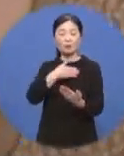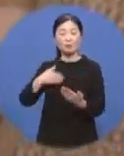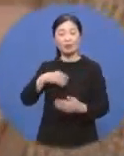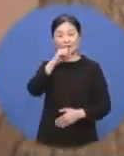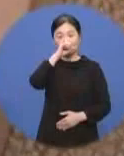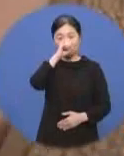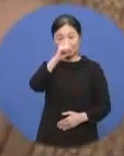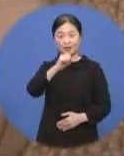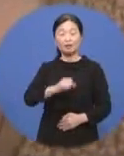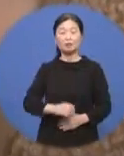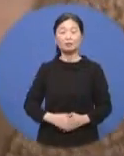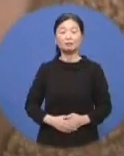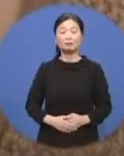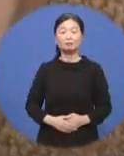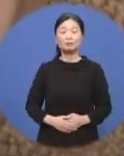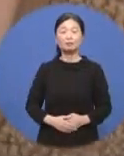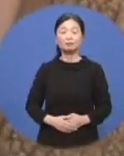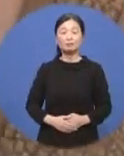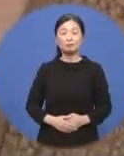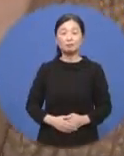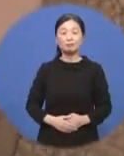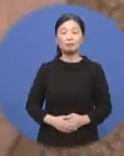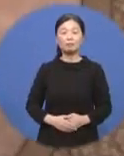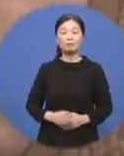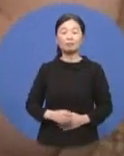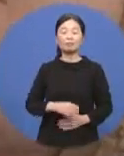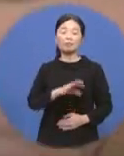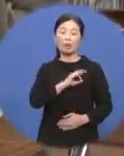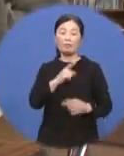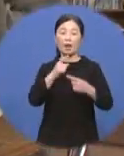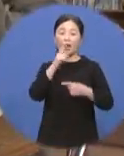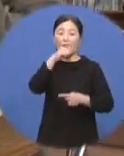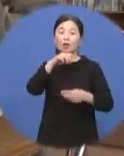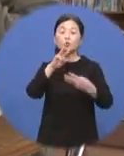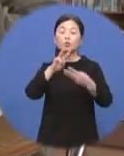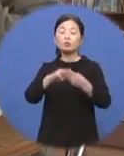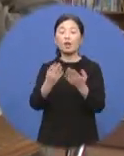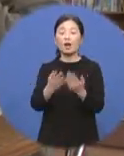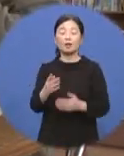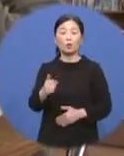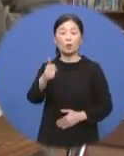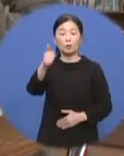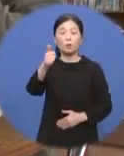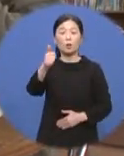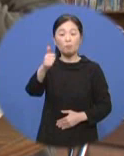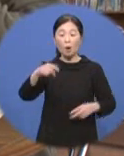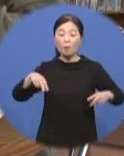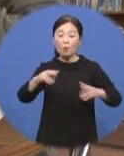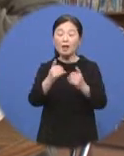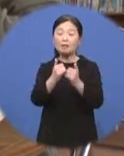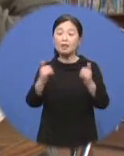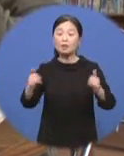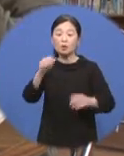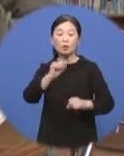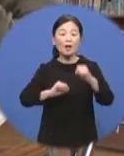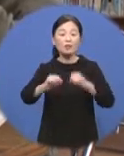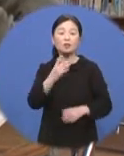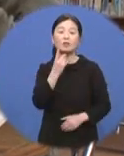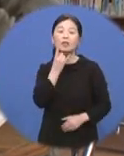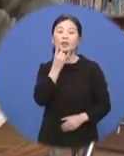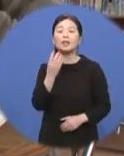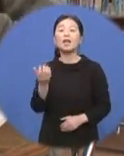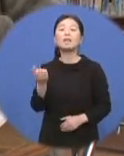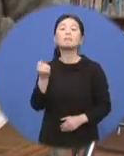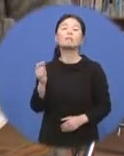シカゴ北小学校の古田校長も図書ボランティアの皆さんの活動に期待を寄せています。